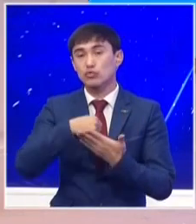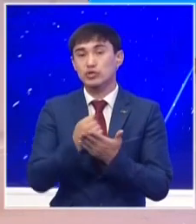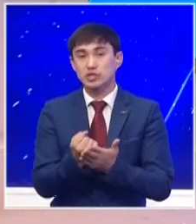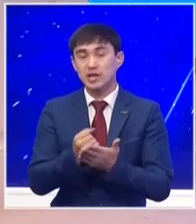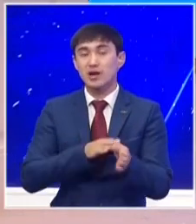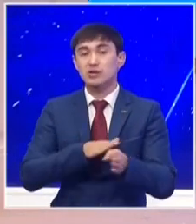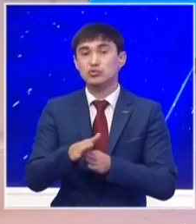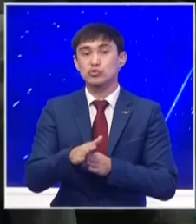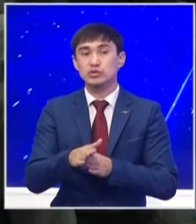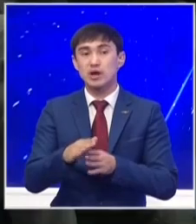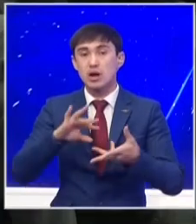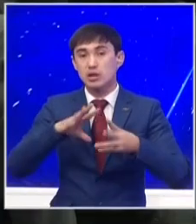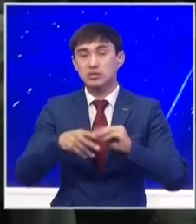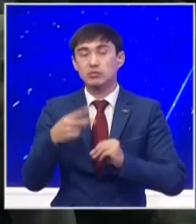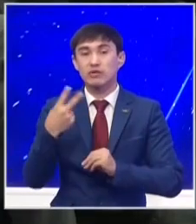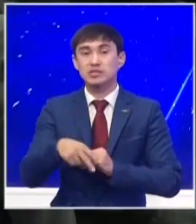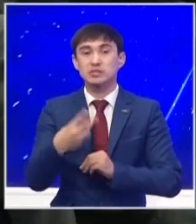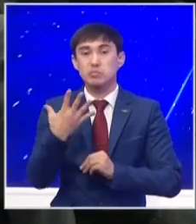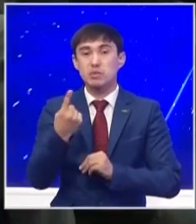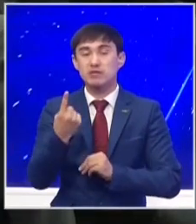и реализуется концепция на